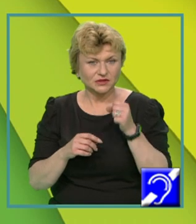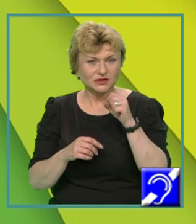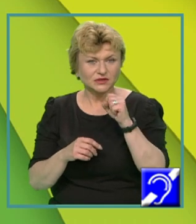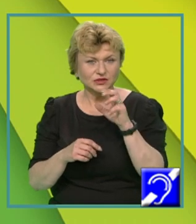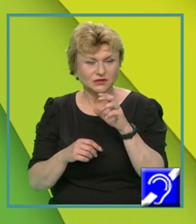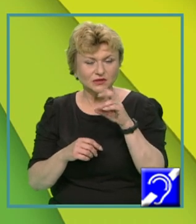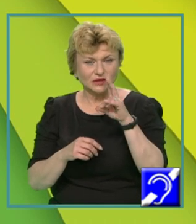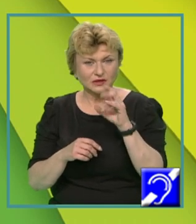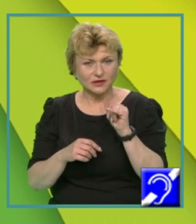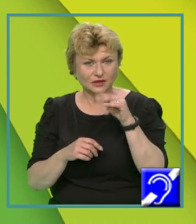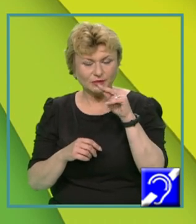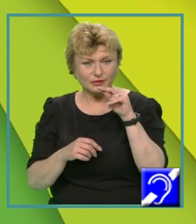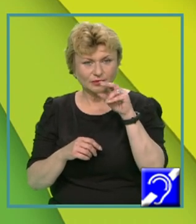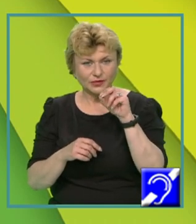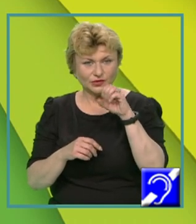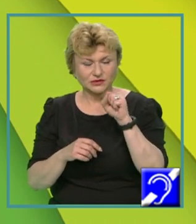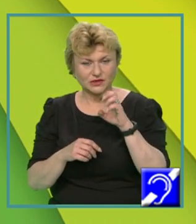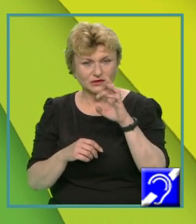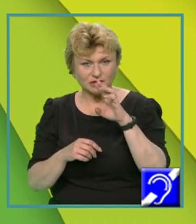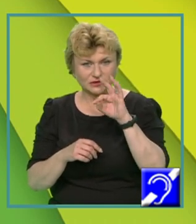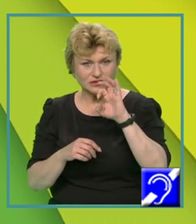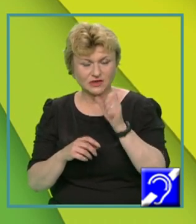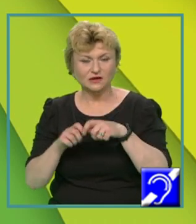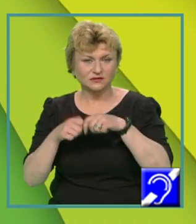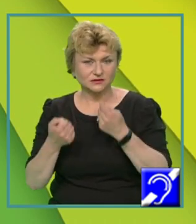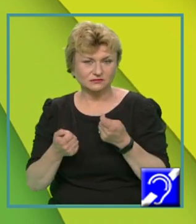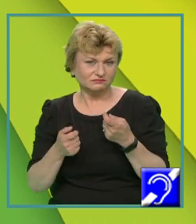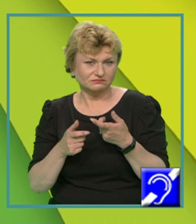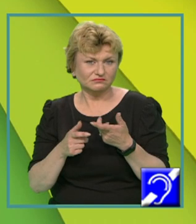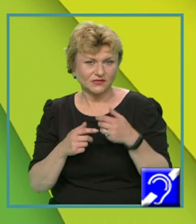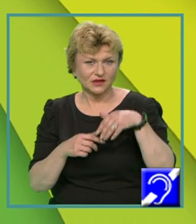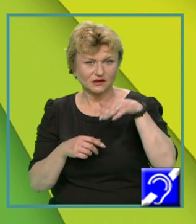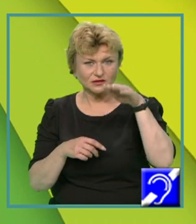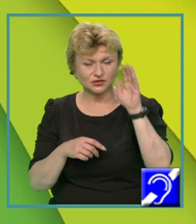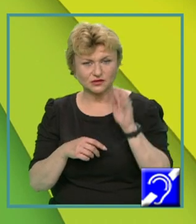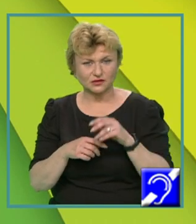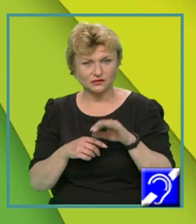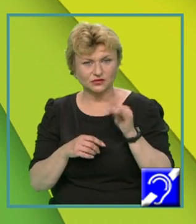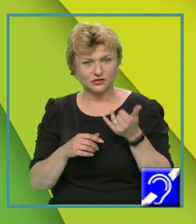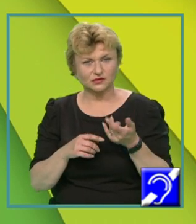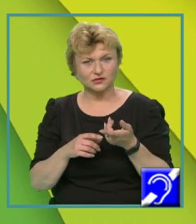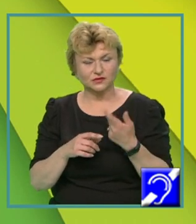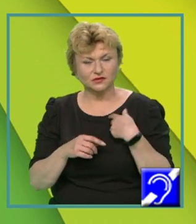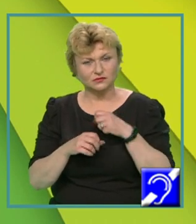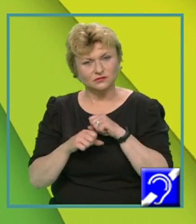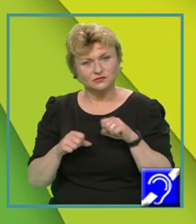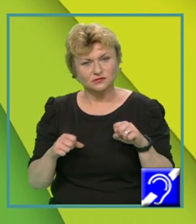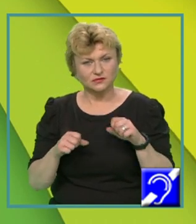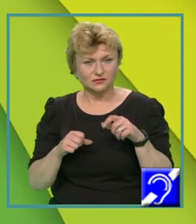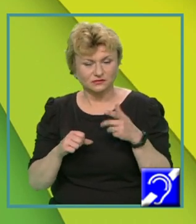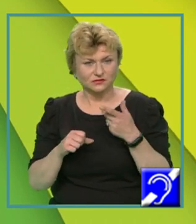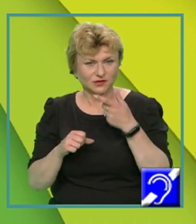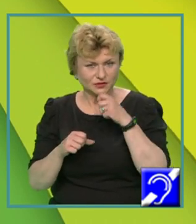la copil de hormon de creștere. Aici vedeți creșterea extremităților, îngroșarea oaselor lat, extremitățile, nas,